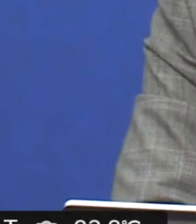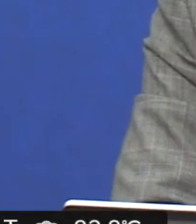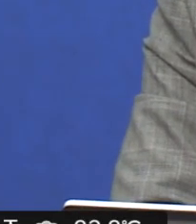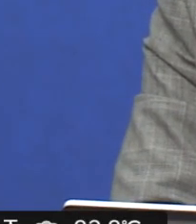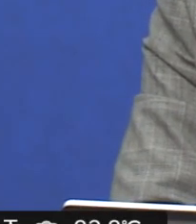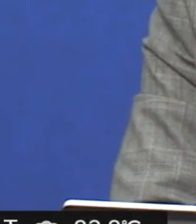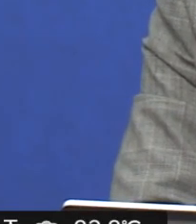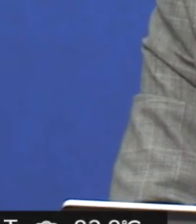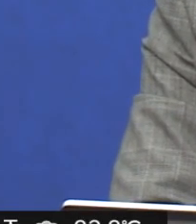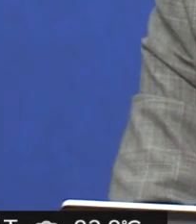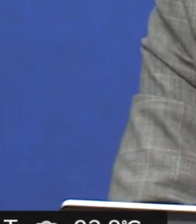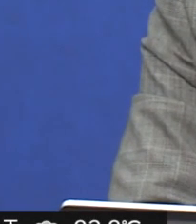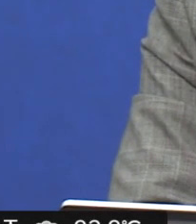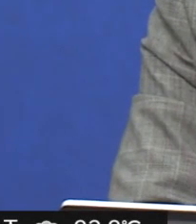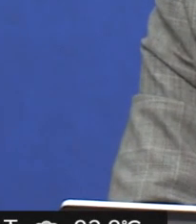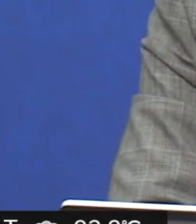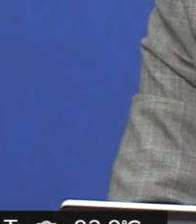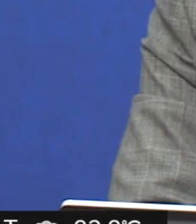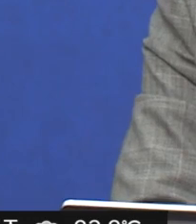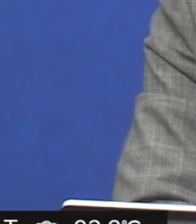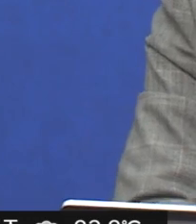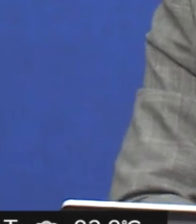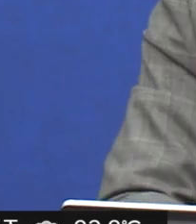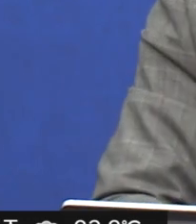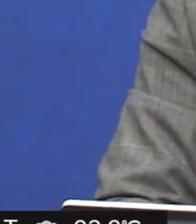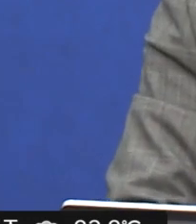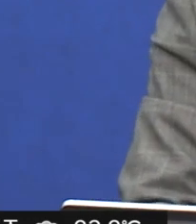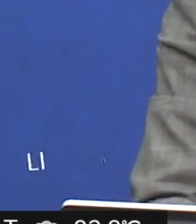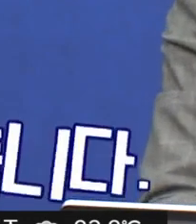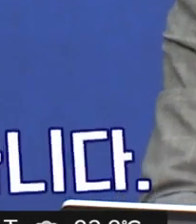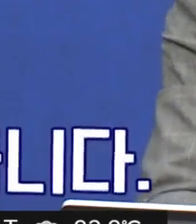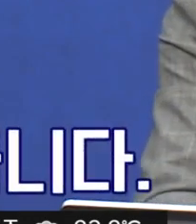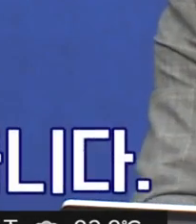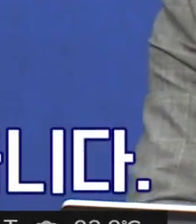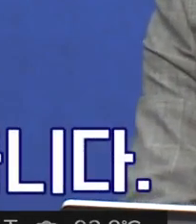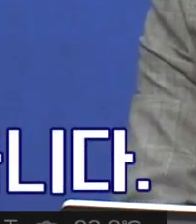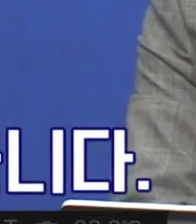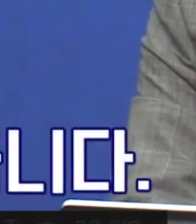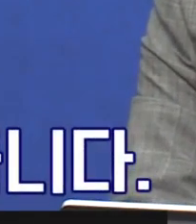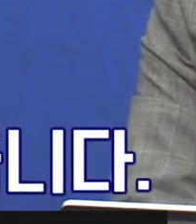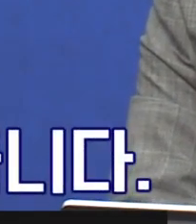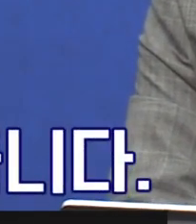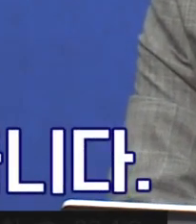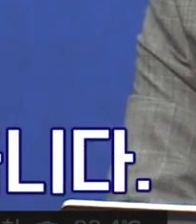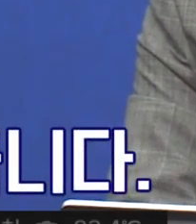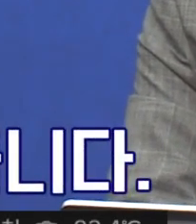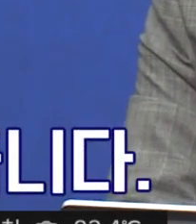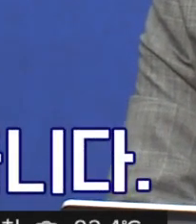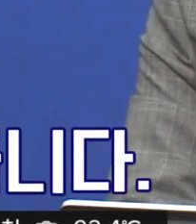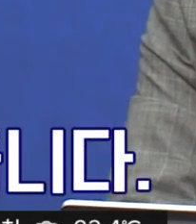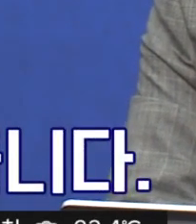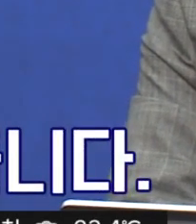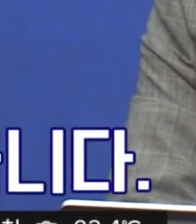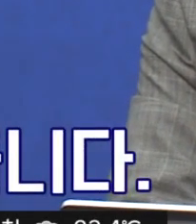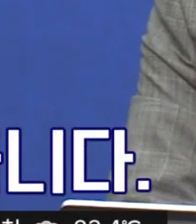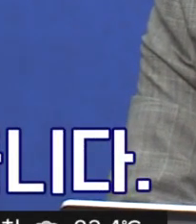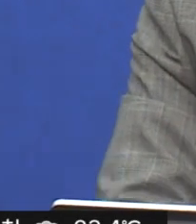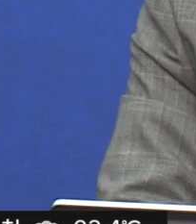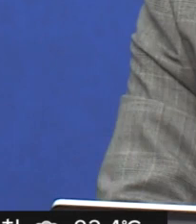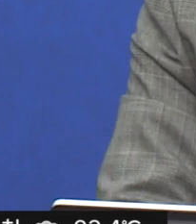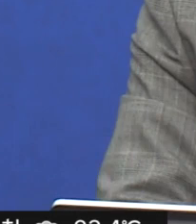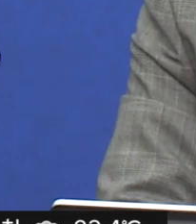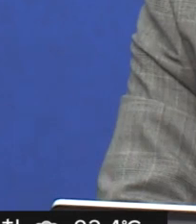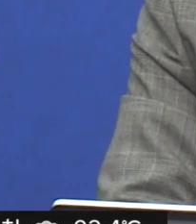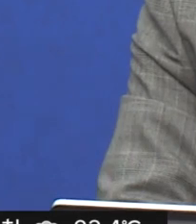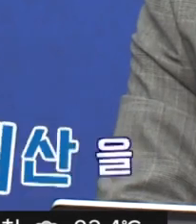이때까지의 정책 기조를 보면 지금 이렇게 윤 재미 어려운데 이렇게 까지 하나 라는 생각이 있습니다